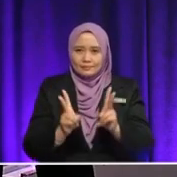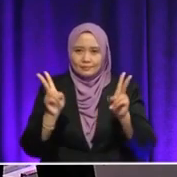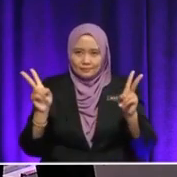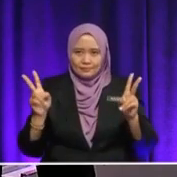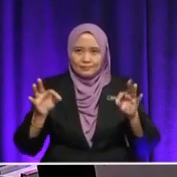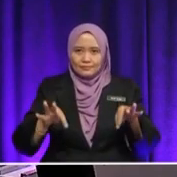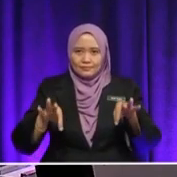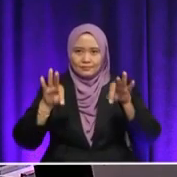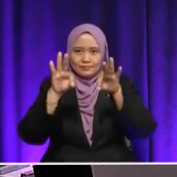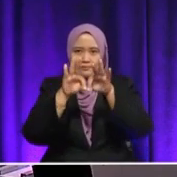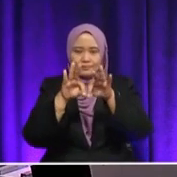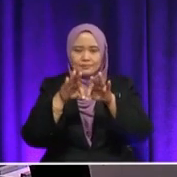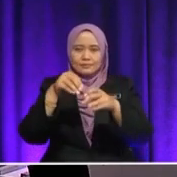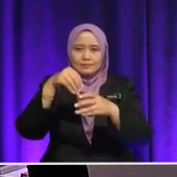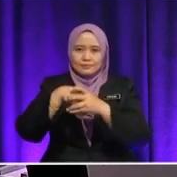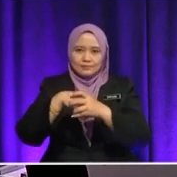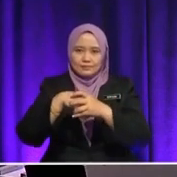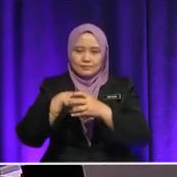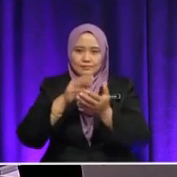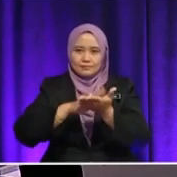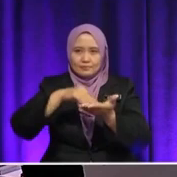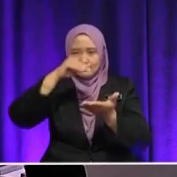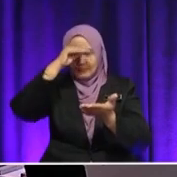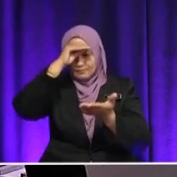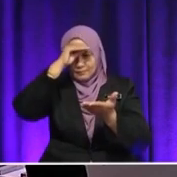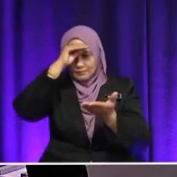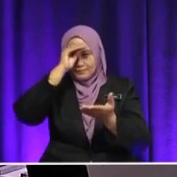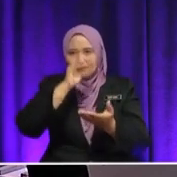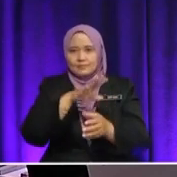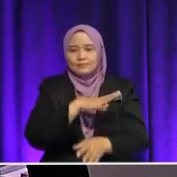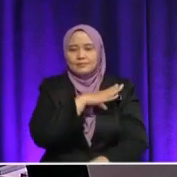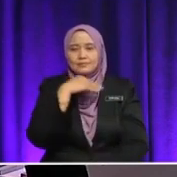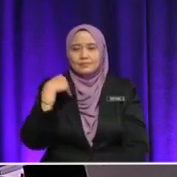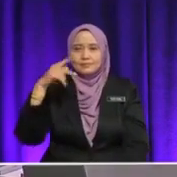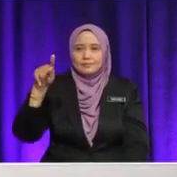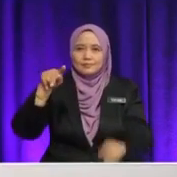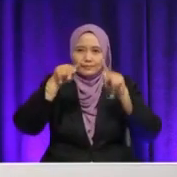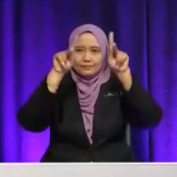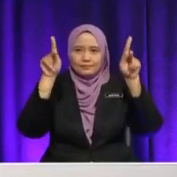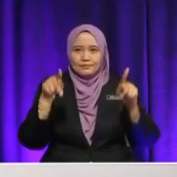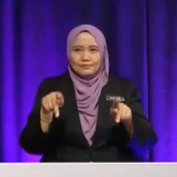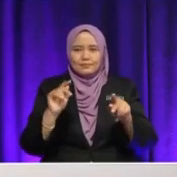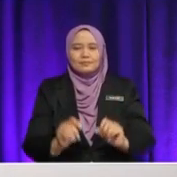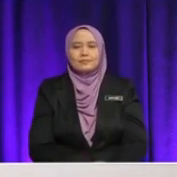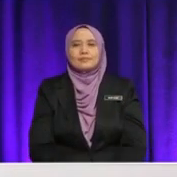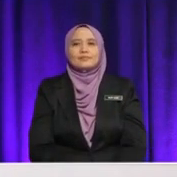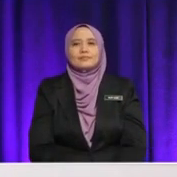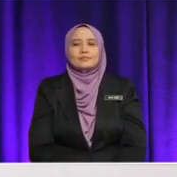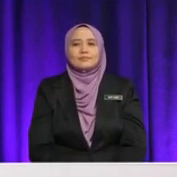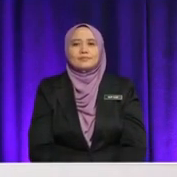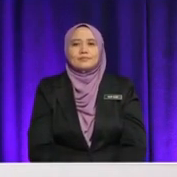pembelajaran penilaian YouTube resign hahaha jikalau mau didapat kuasai hebat make